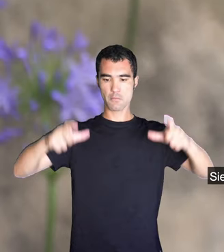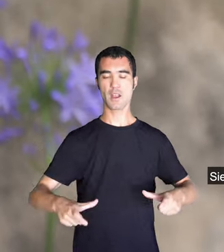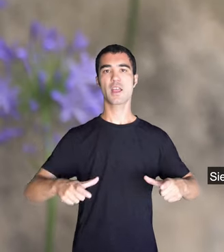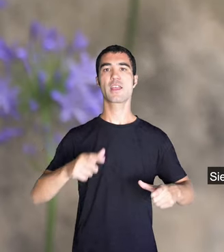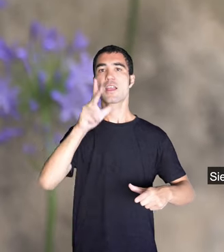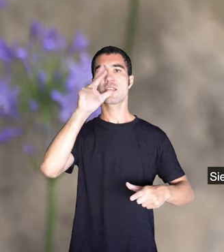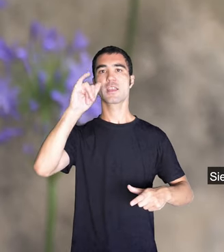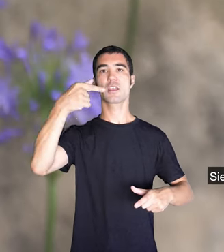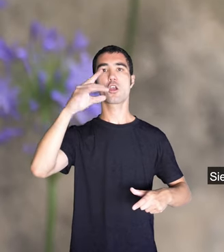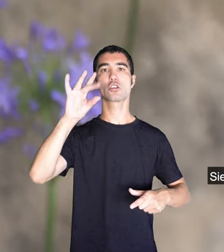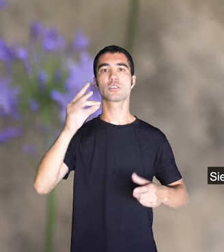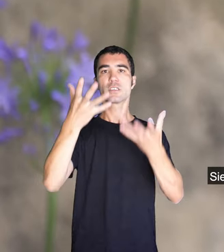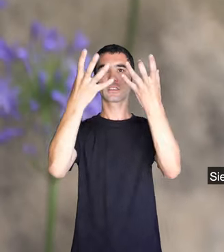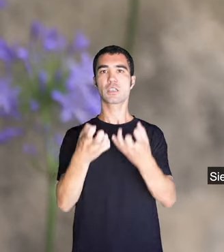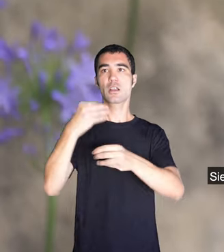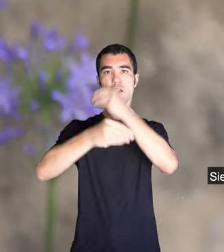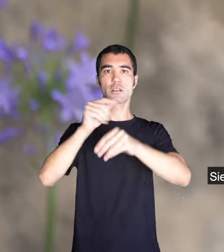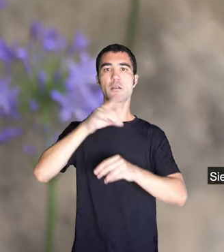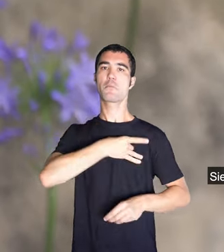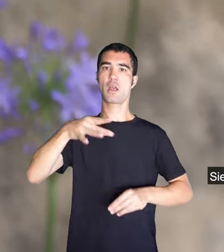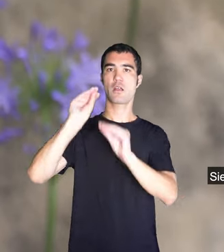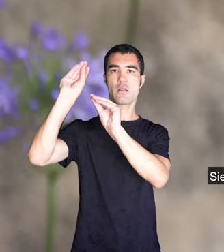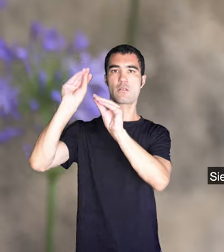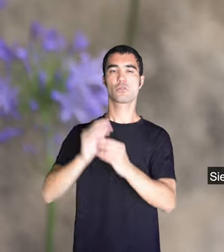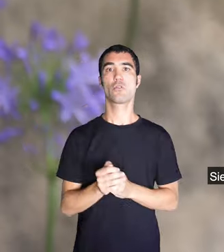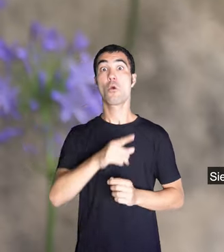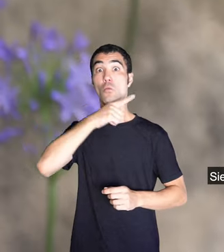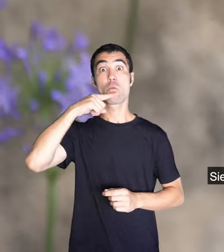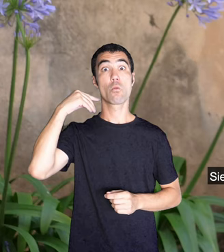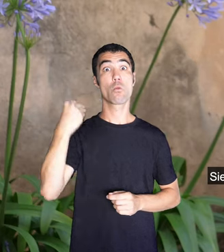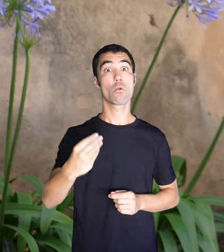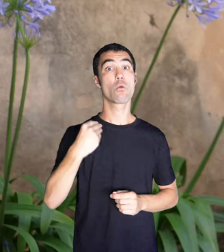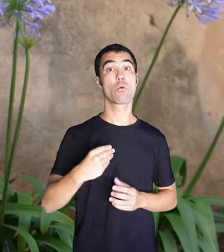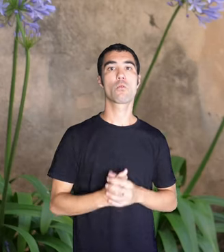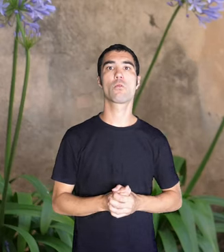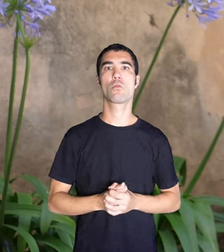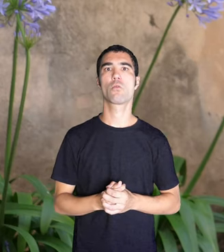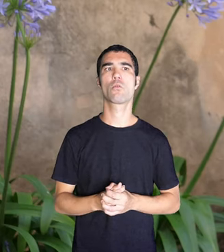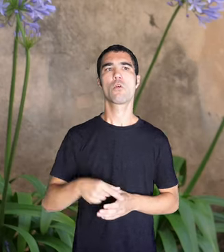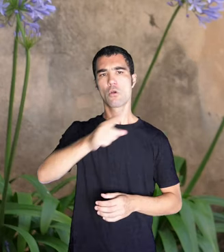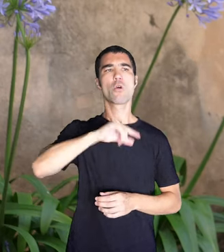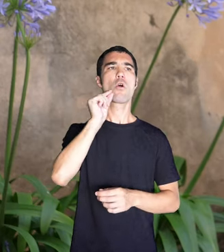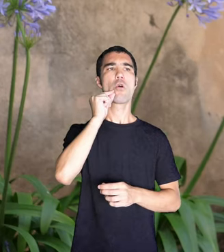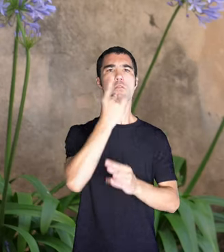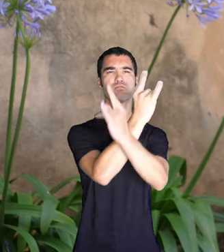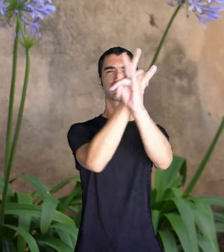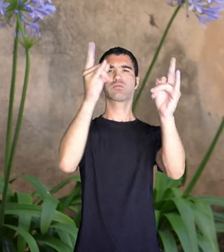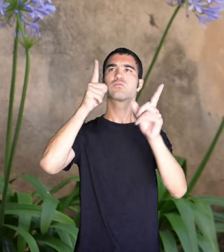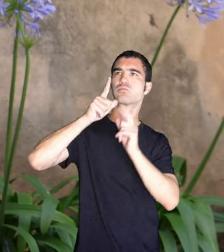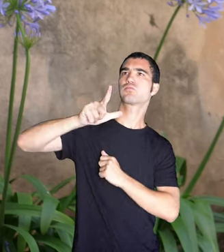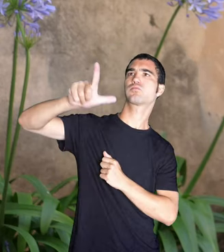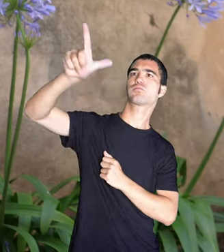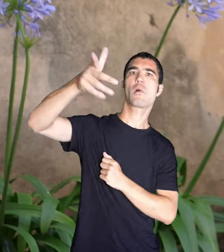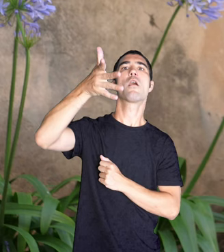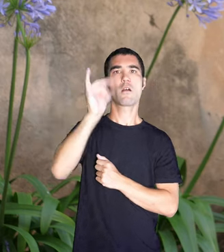figues seques que ells feien. Figues blanques, saps? Molt bones. Tenien un olivar molt enfora.